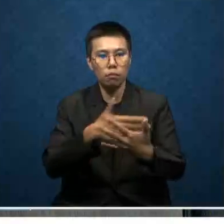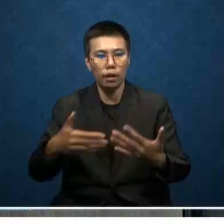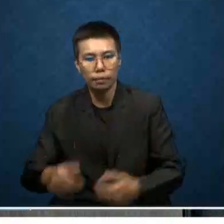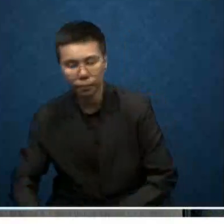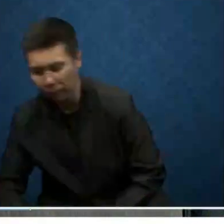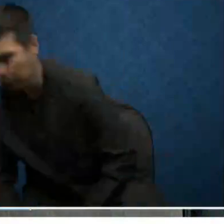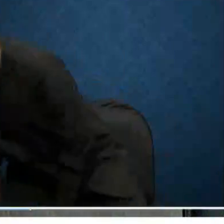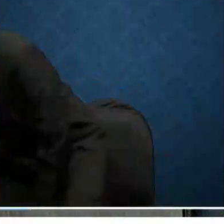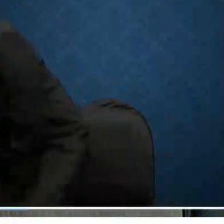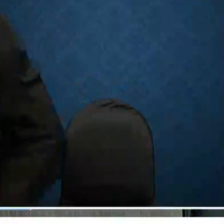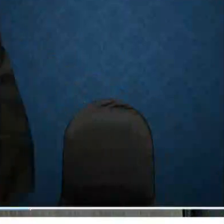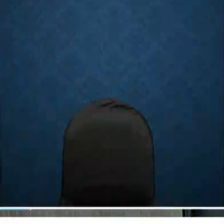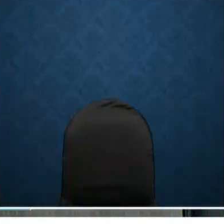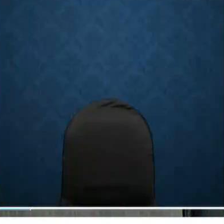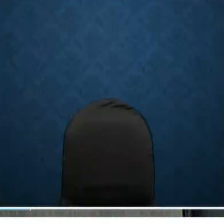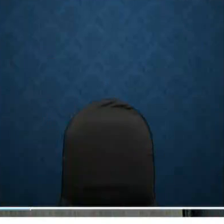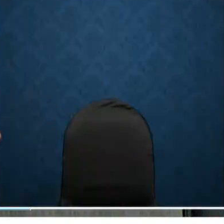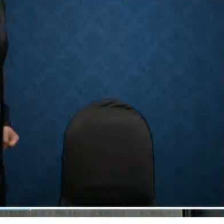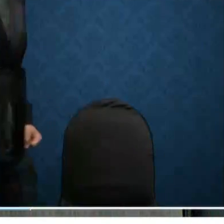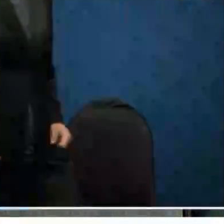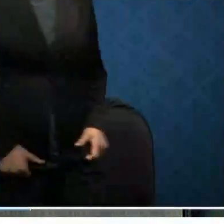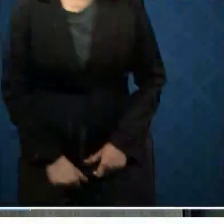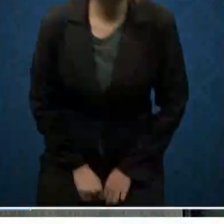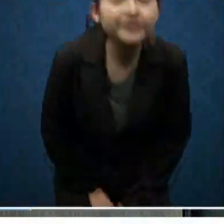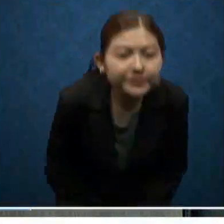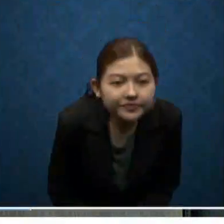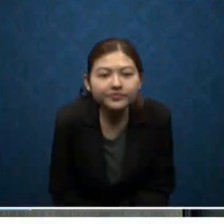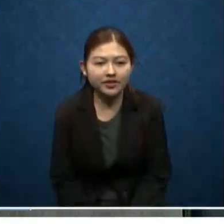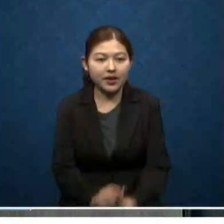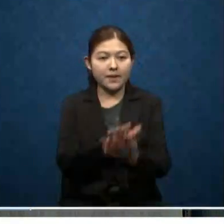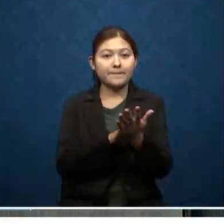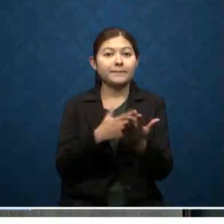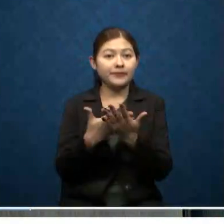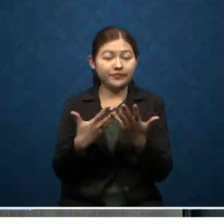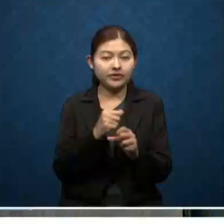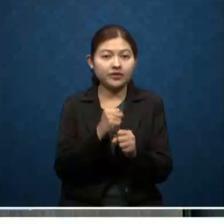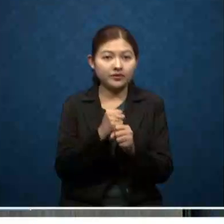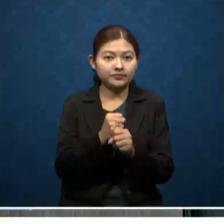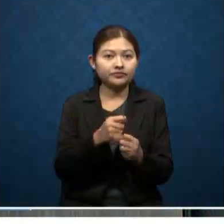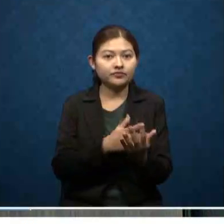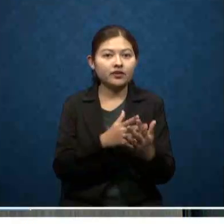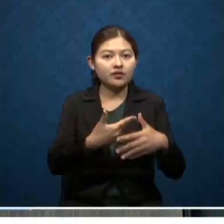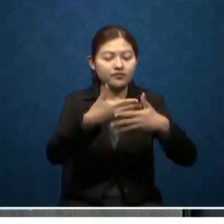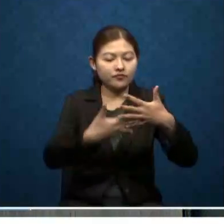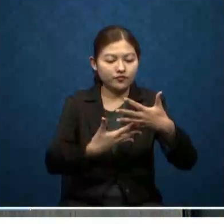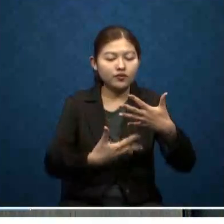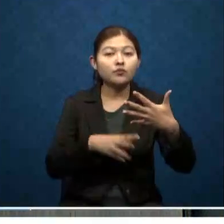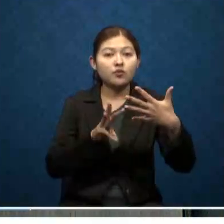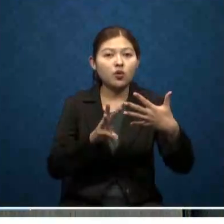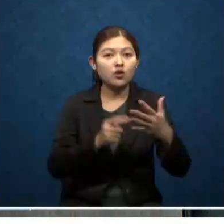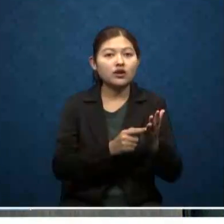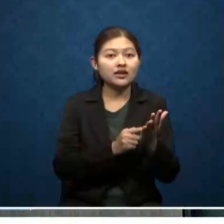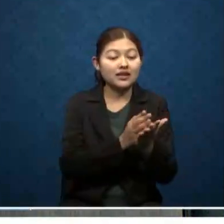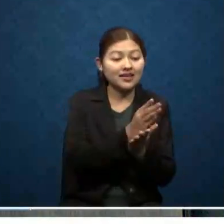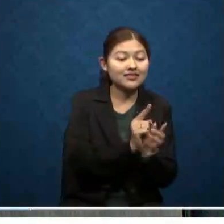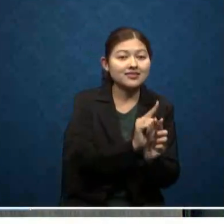คือที่มาของแผนปฏิรูปซึ่งควรจะดำเนินไปด้วยความราบรื่นการกำหนดแผนปฏิรูปใน 6ด้านจะเรียงจากด้านที่ 1ไปนั้น